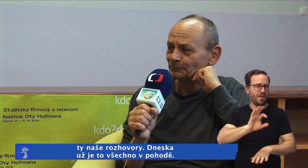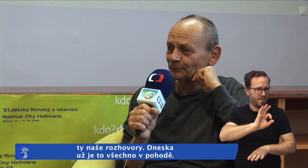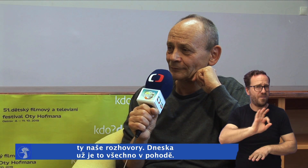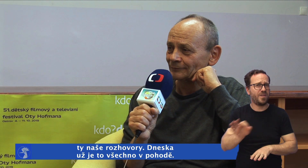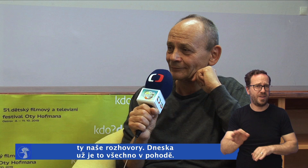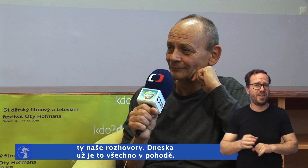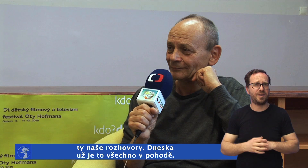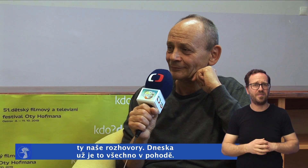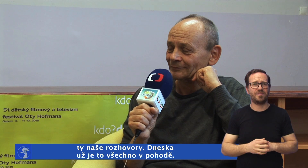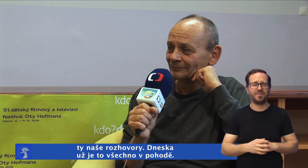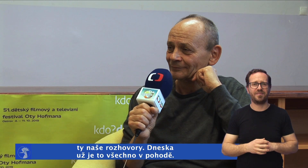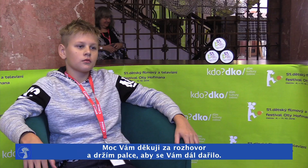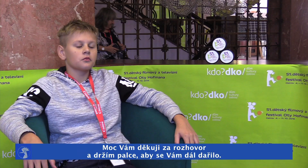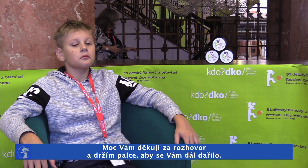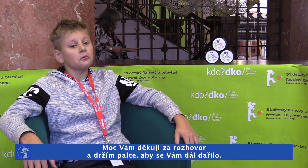pohodě.